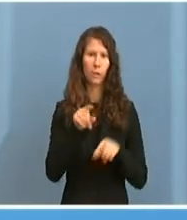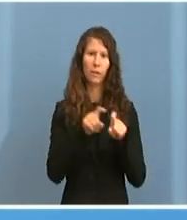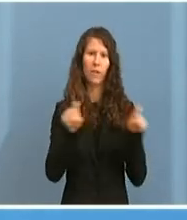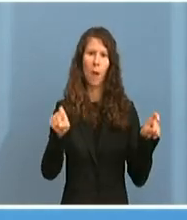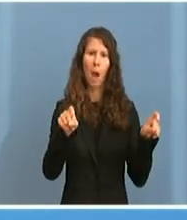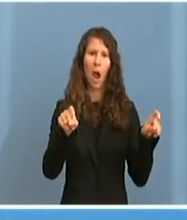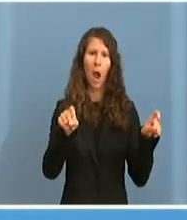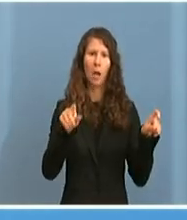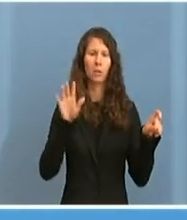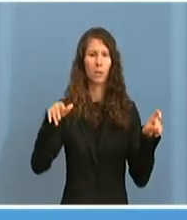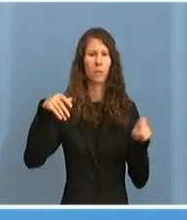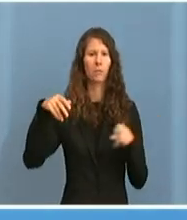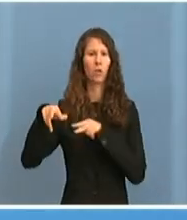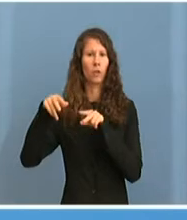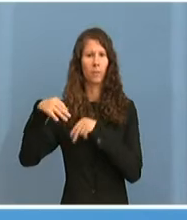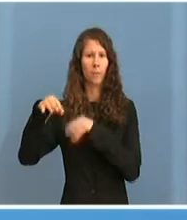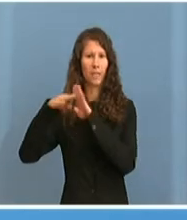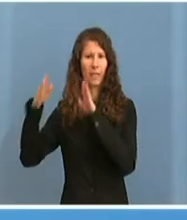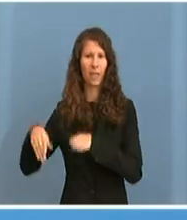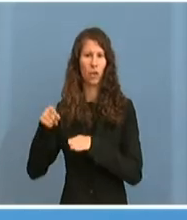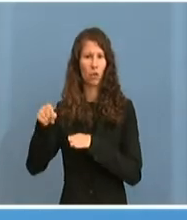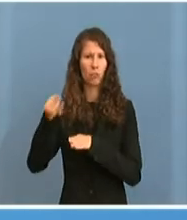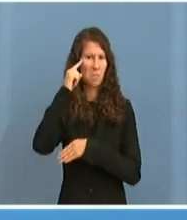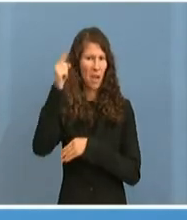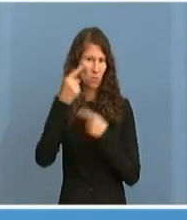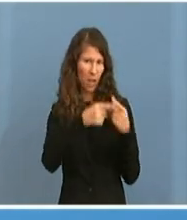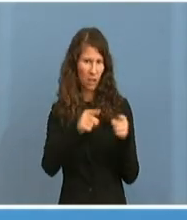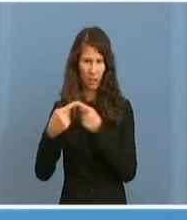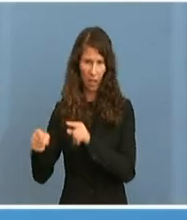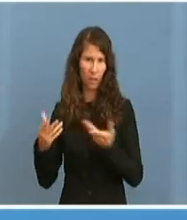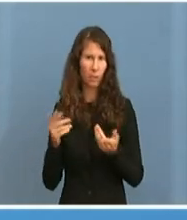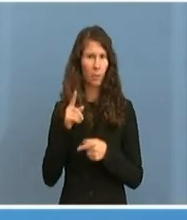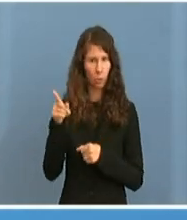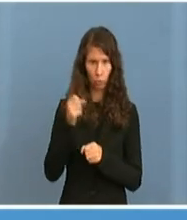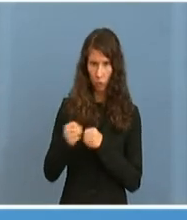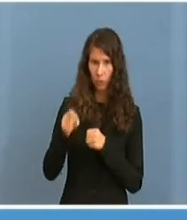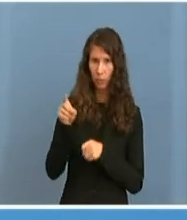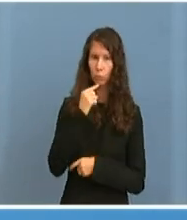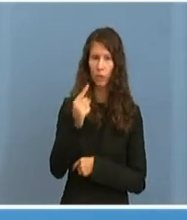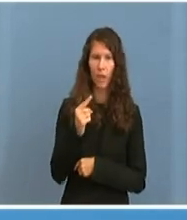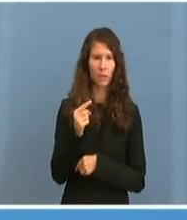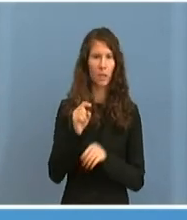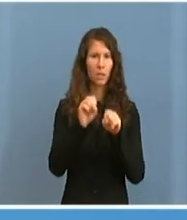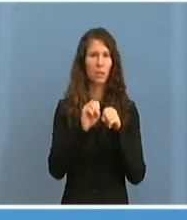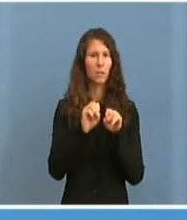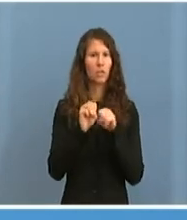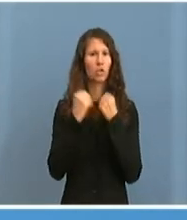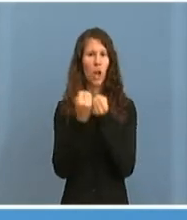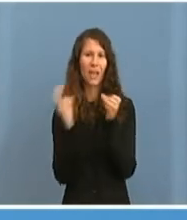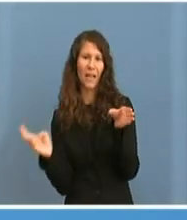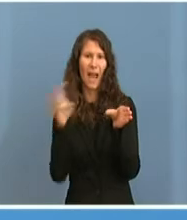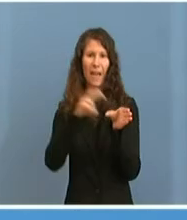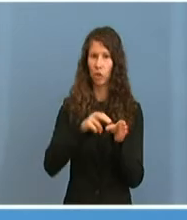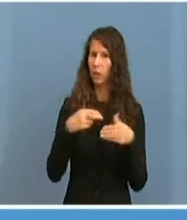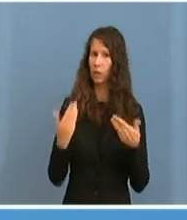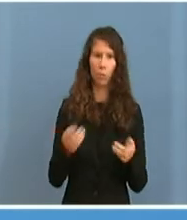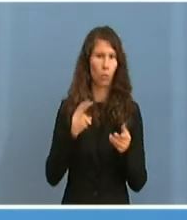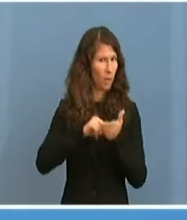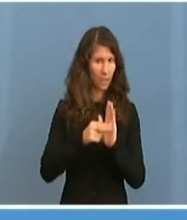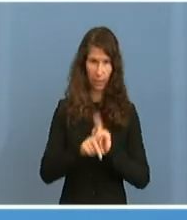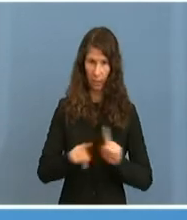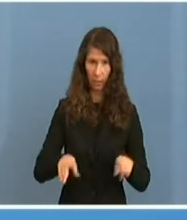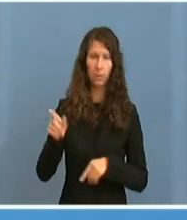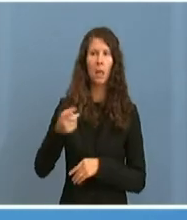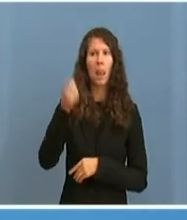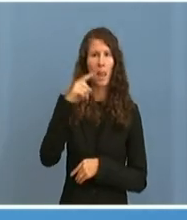als das Wirtschaftsministerium, aber Sie bleiben bei der Haltung, dass ein Staatseinstieg eigentlich nicht auf der Agenda steht. Wie gesagt, ich bleibe, die Äußerungen, die der